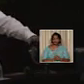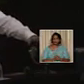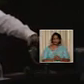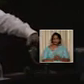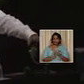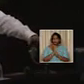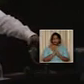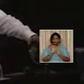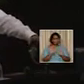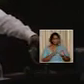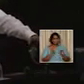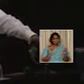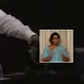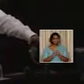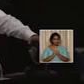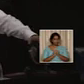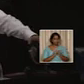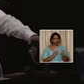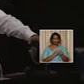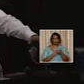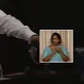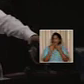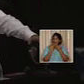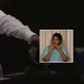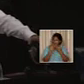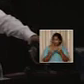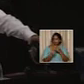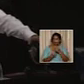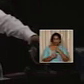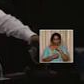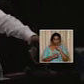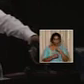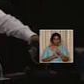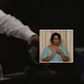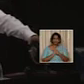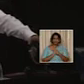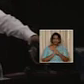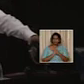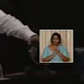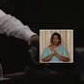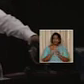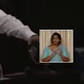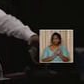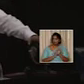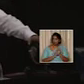पातालय मर्दन क्रीम सदा गणलोभन क्रिया मार्ग सुधिवंत वेमिंग मम्मे कहने गरु अमतुमणि